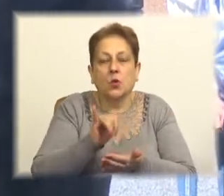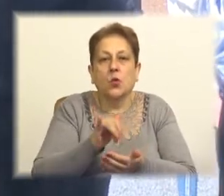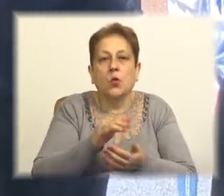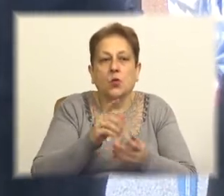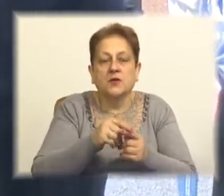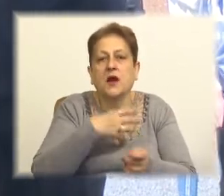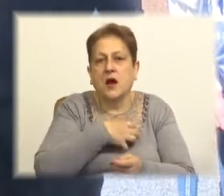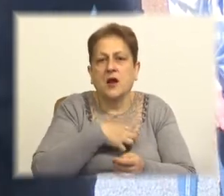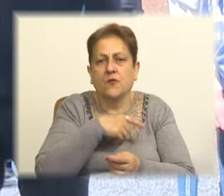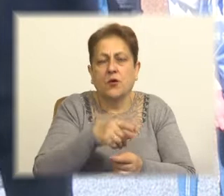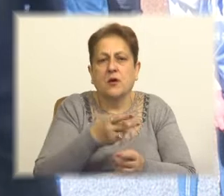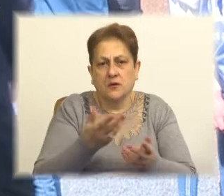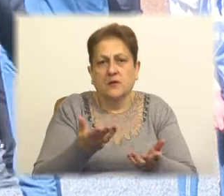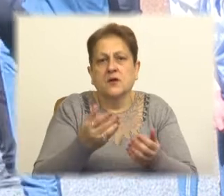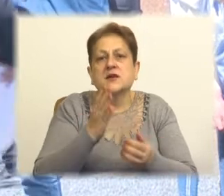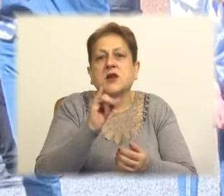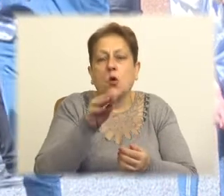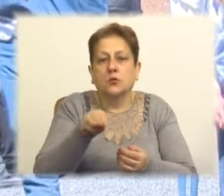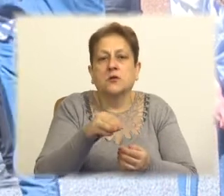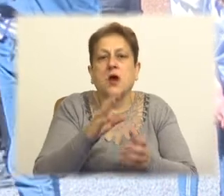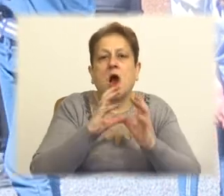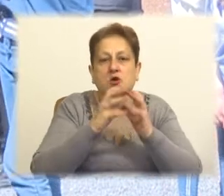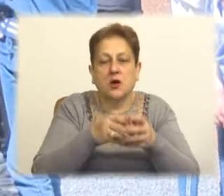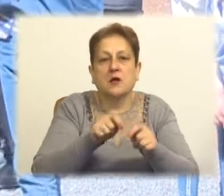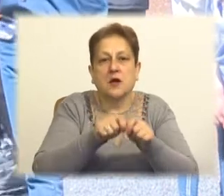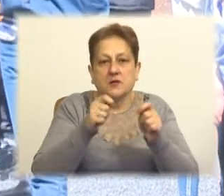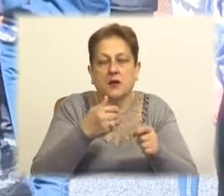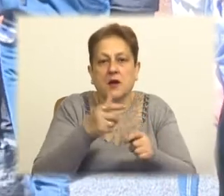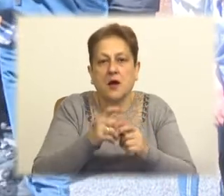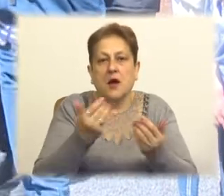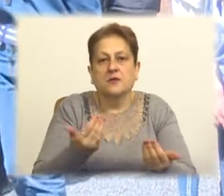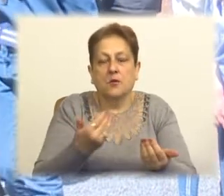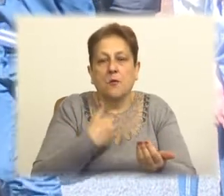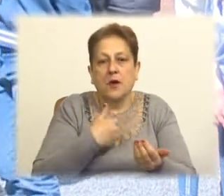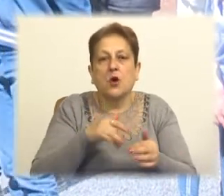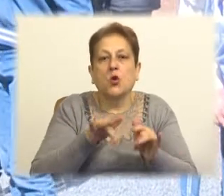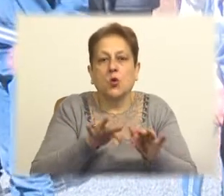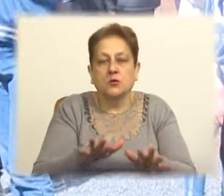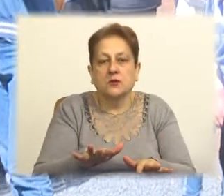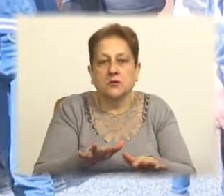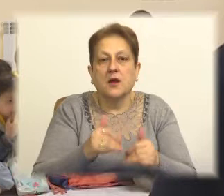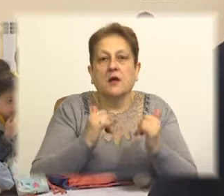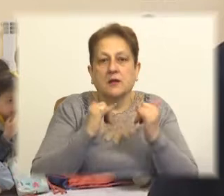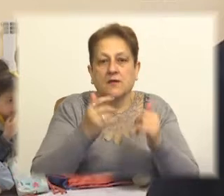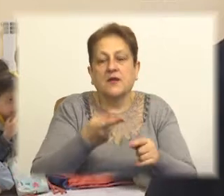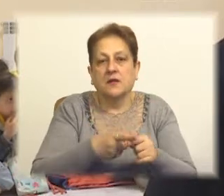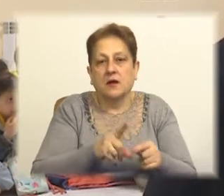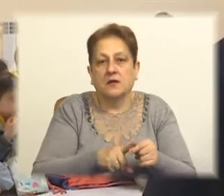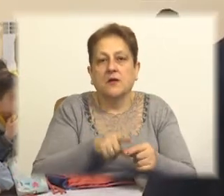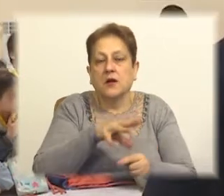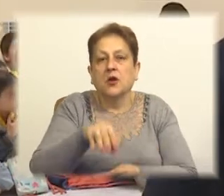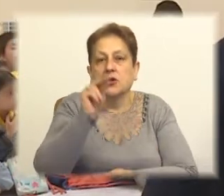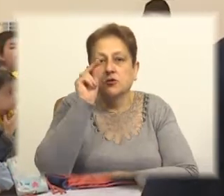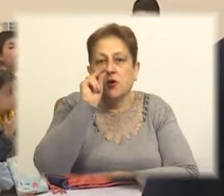հիմնական նպատակը հա մեր սկաուտների աշխատ դարձնել ավելի լավ։ Եվ այսօր մեր գործունեությունը նվիրված է դրան։ Իրենք սովորում